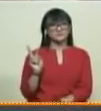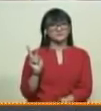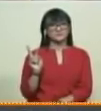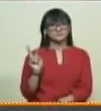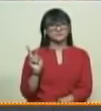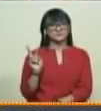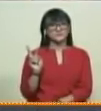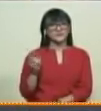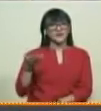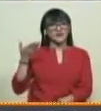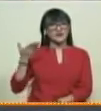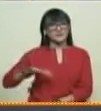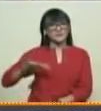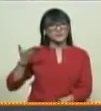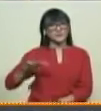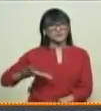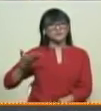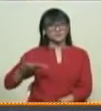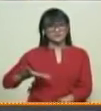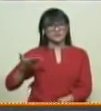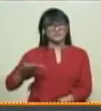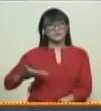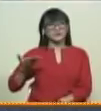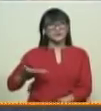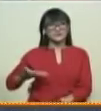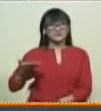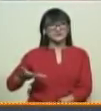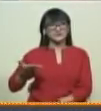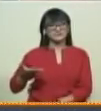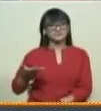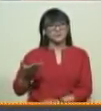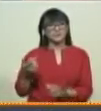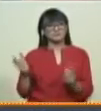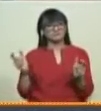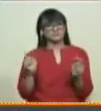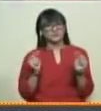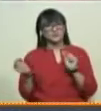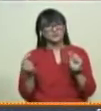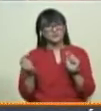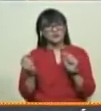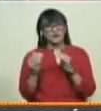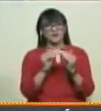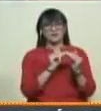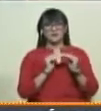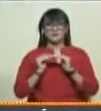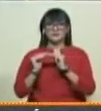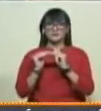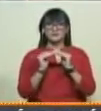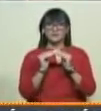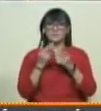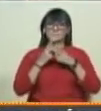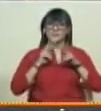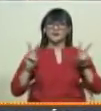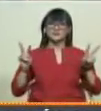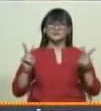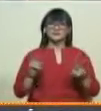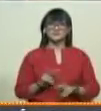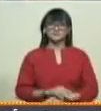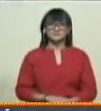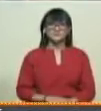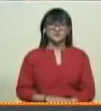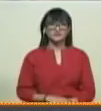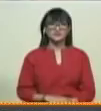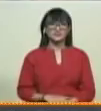elemento fundamental en la construcción de un nuevo mundo, un mundo multipolar, un mundo de equilibrio, un mundo de paz. Yeni